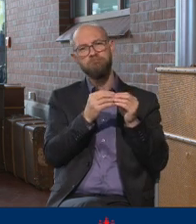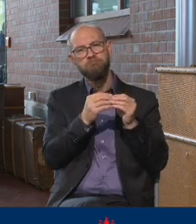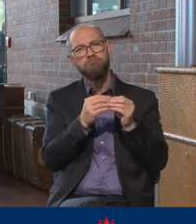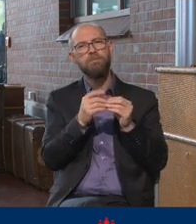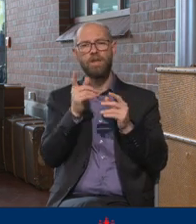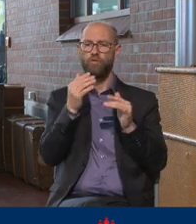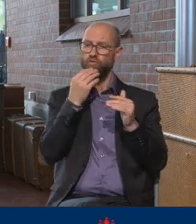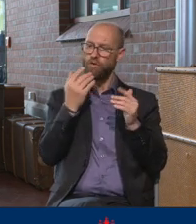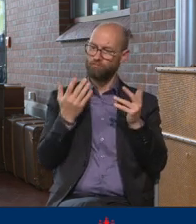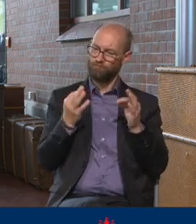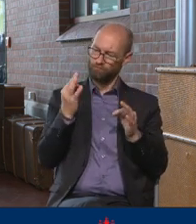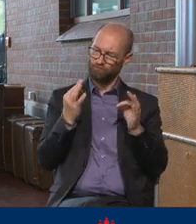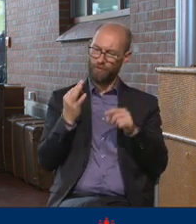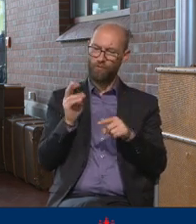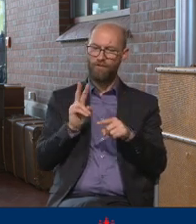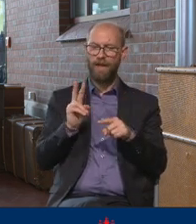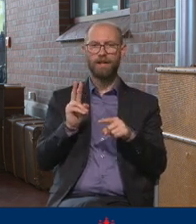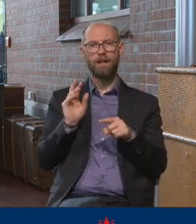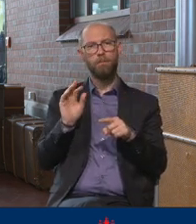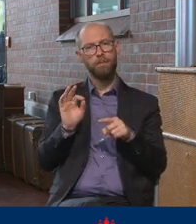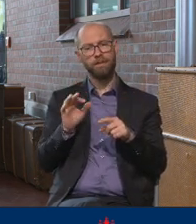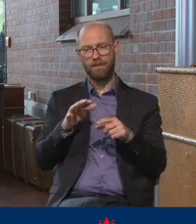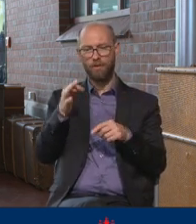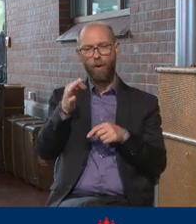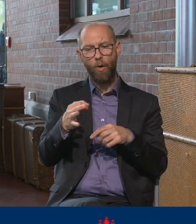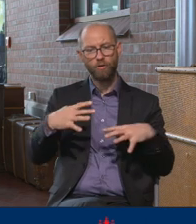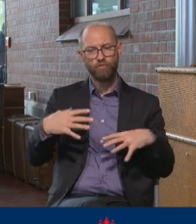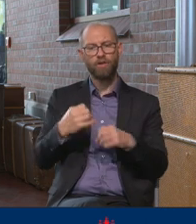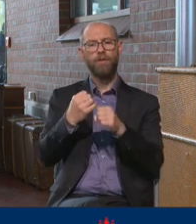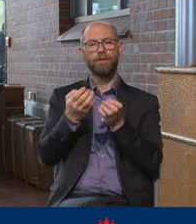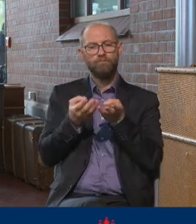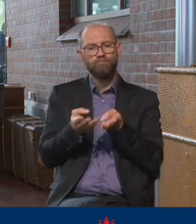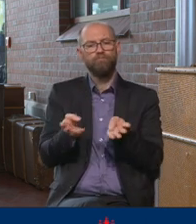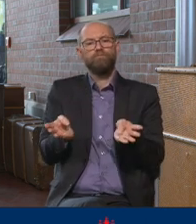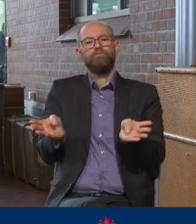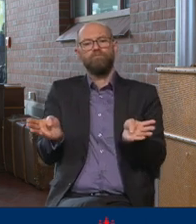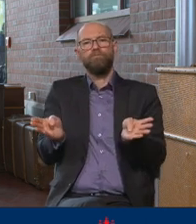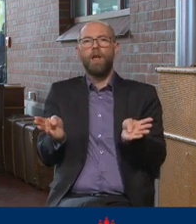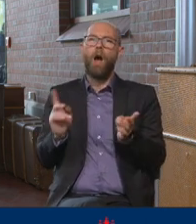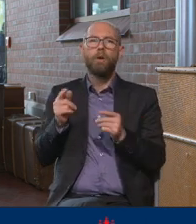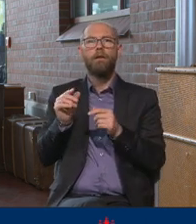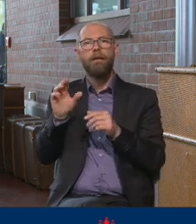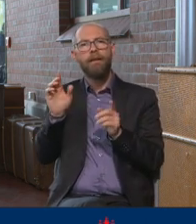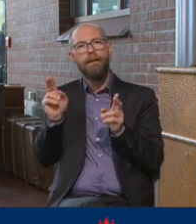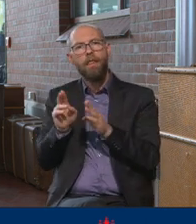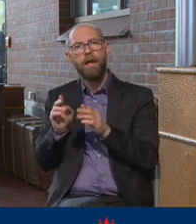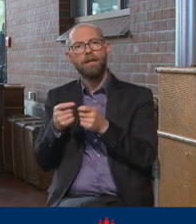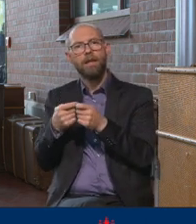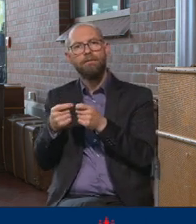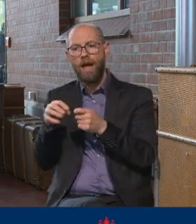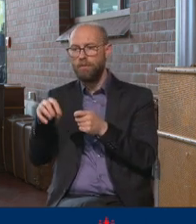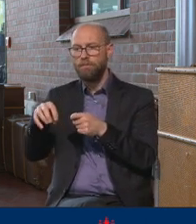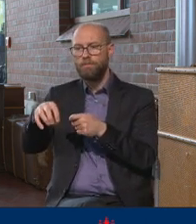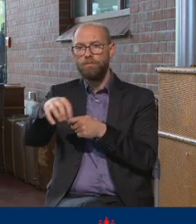schaffen um den feldern einen gewissen raum zu geben sich zu entfalten oder auch kleine gewerbe unterzubringen und ähnliches